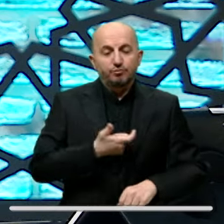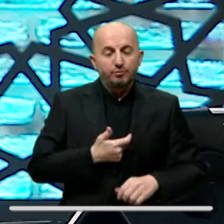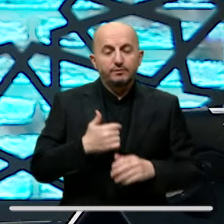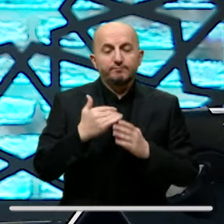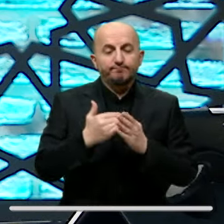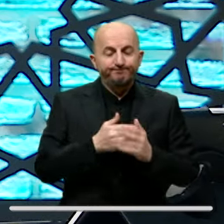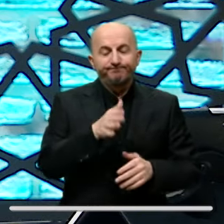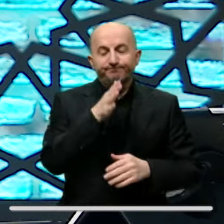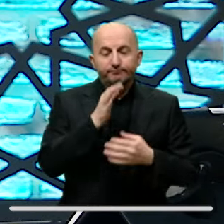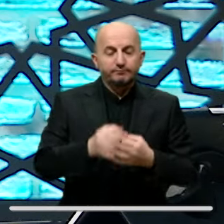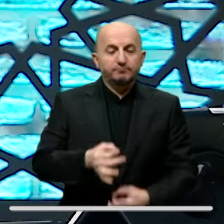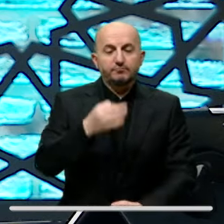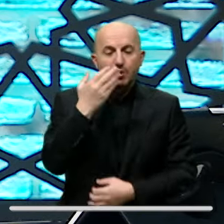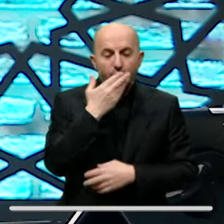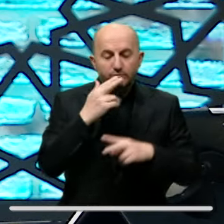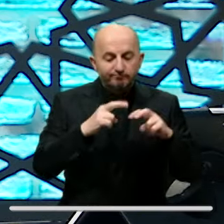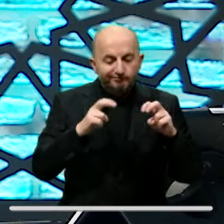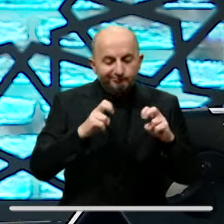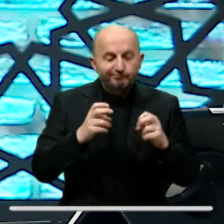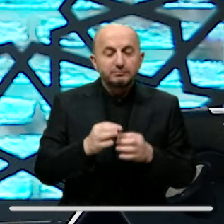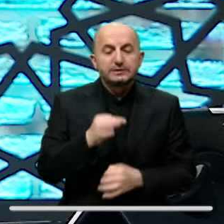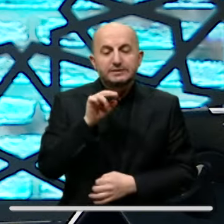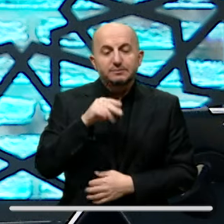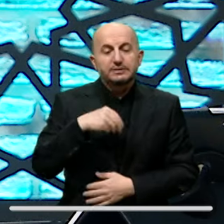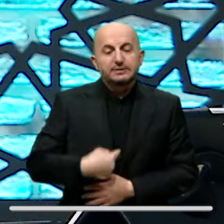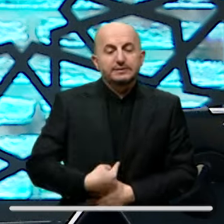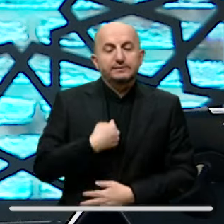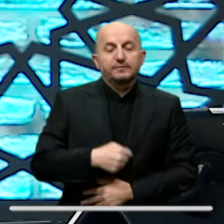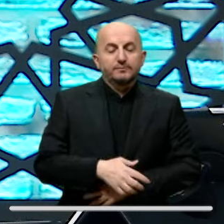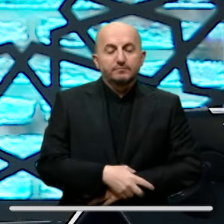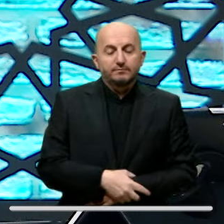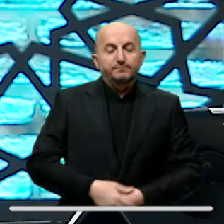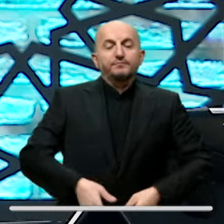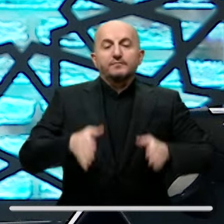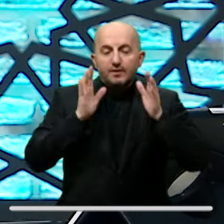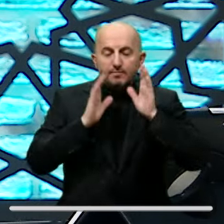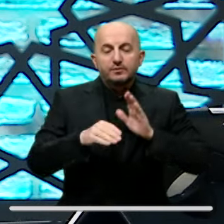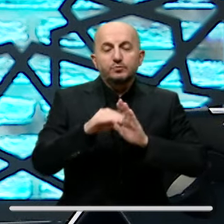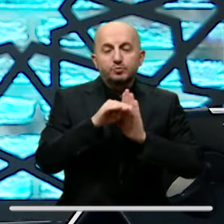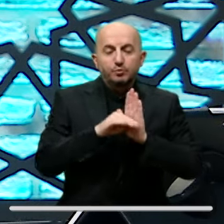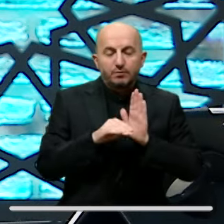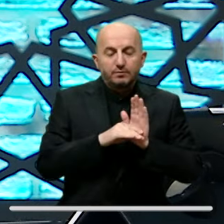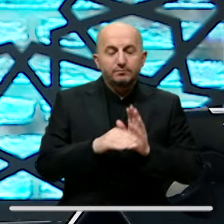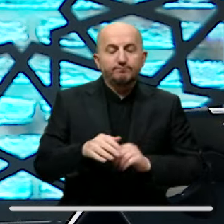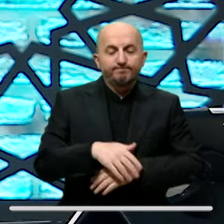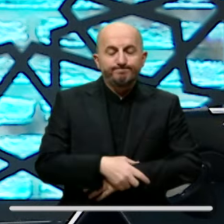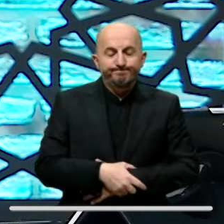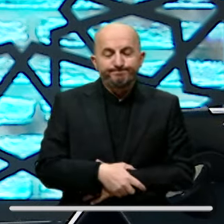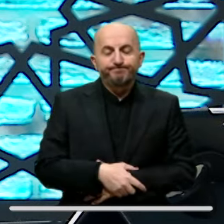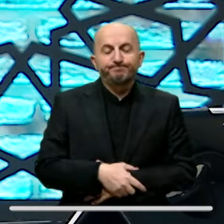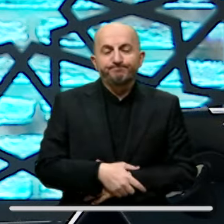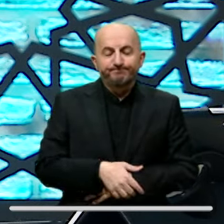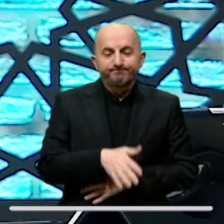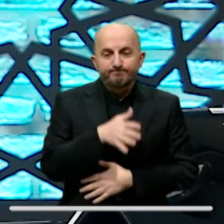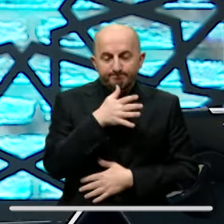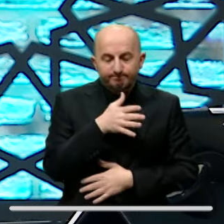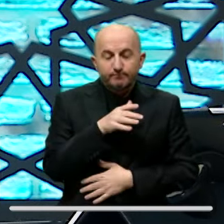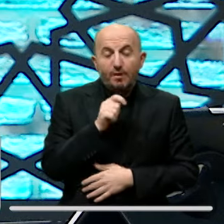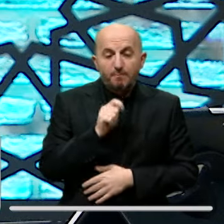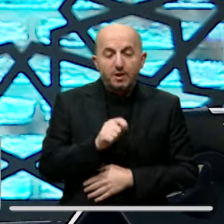kaideleri bilen birisi, okuyan, araştıran biri gibi hissettim. Çünkü namazın rükünlerini olabildiğince yerli yerinde